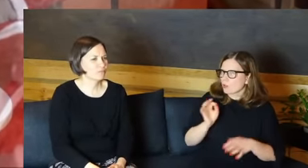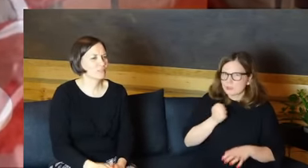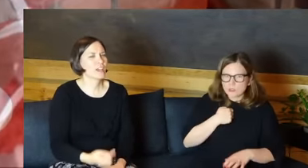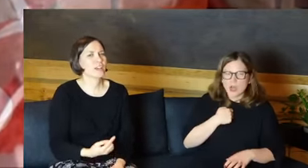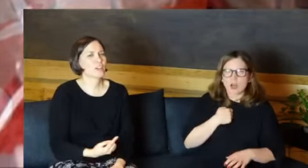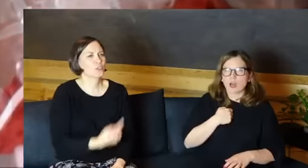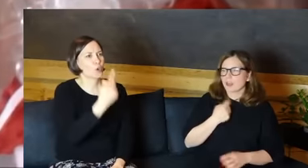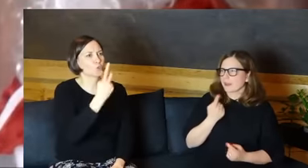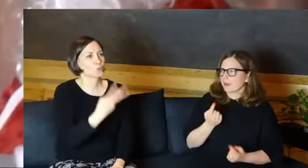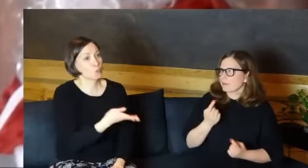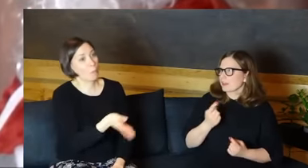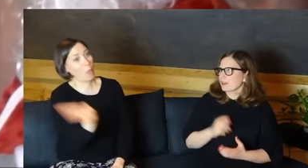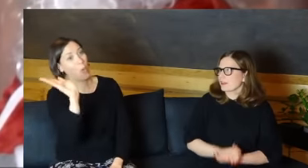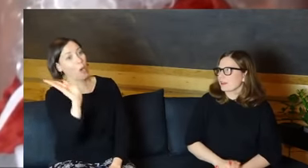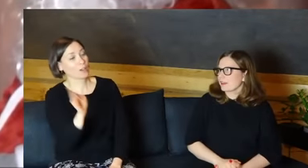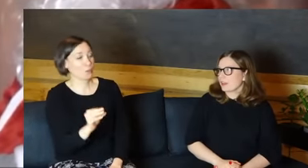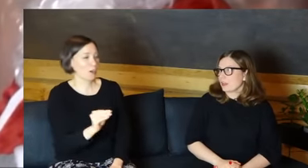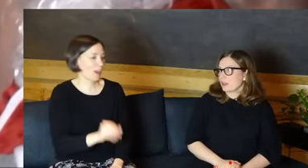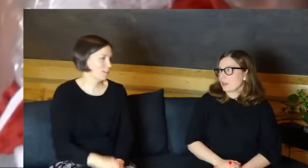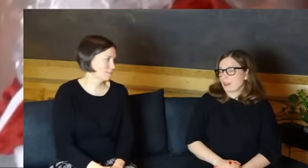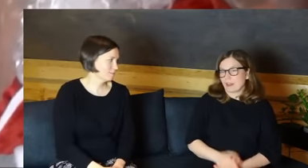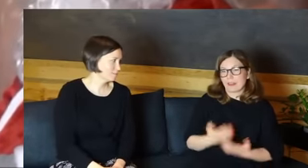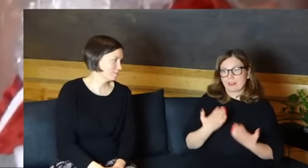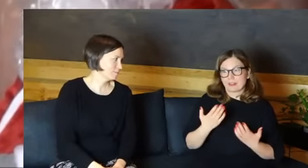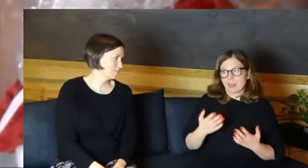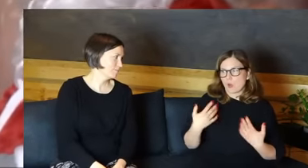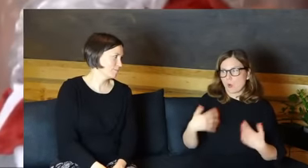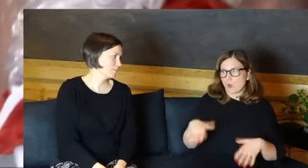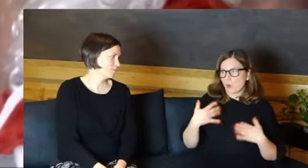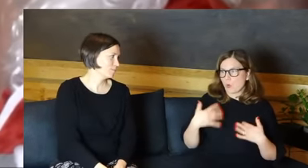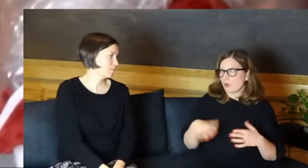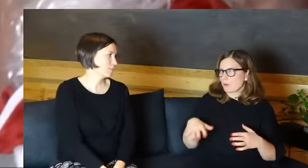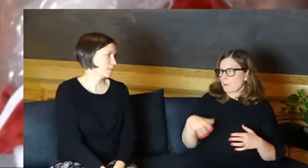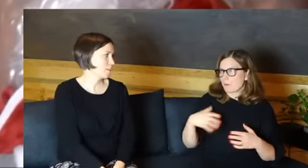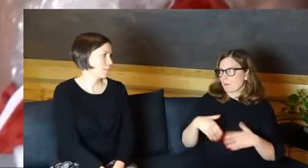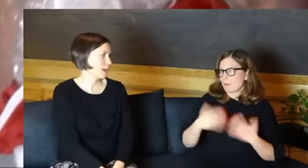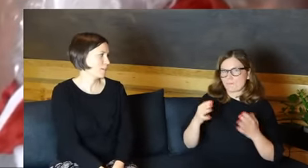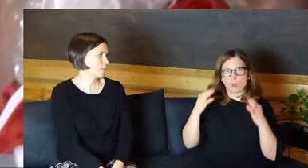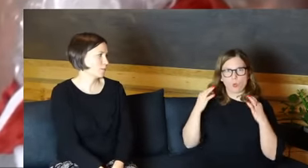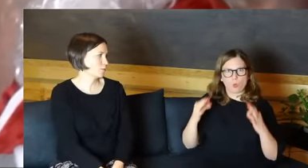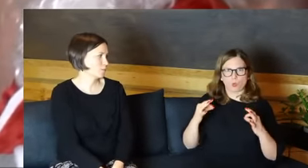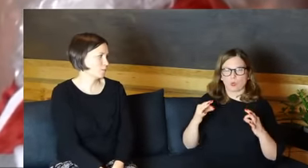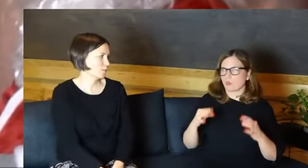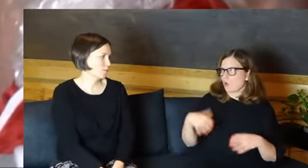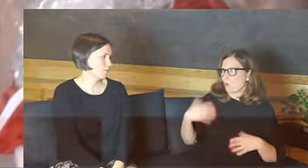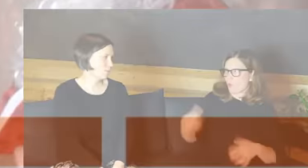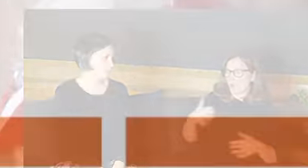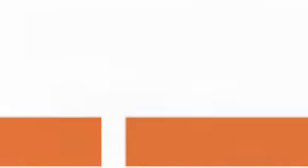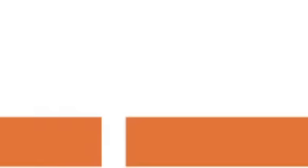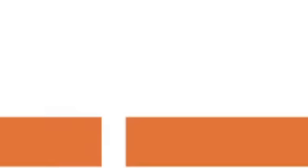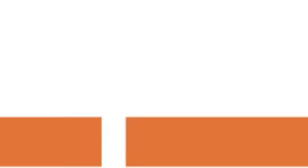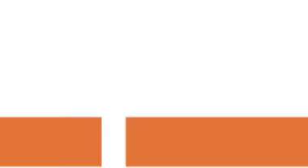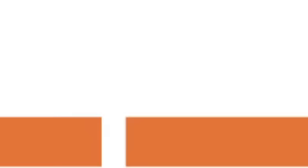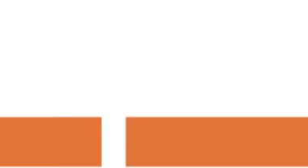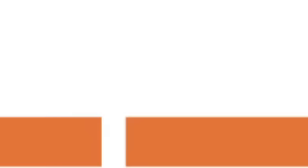tuntuu, ne korjaa. Että tänään on niin kuin päivän kunto kohdilla. Joo, päivän kunto vaihtelee. Kyllä, näin se menee. Joo. No sitten,